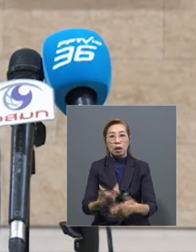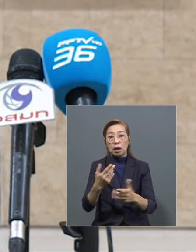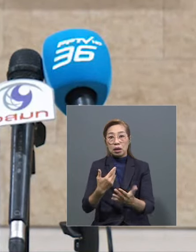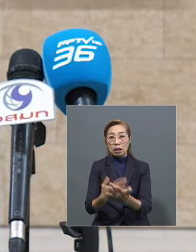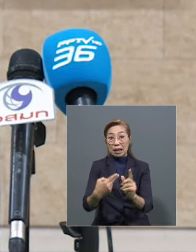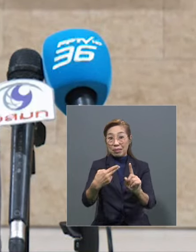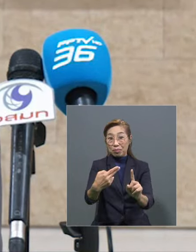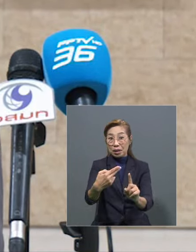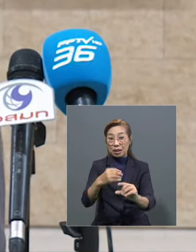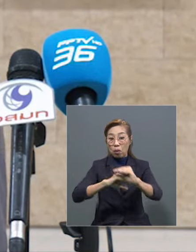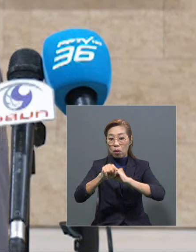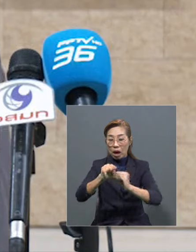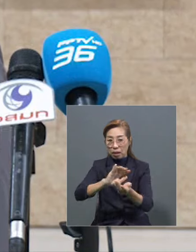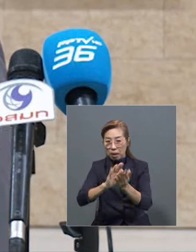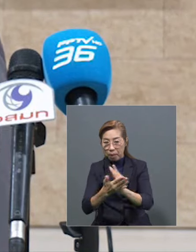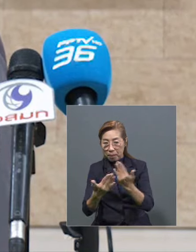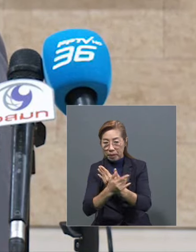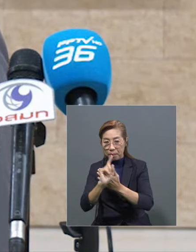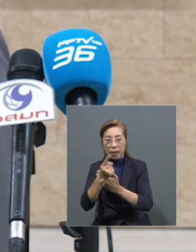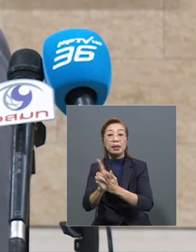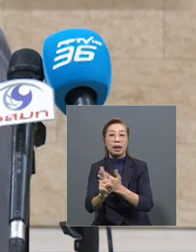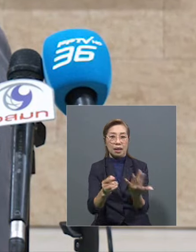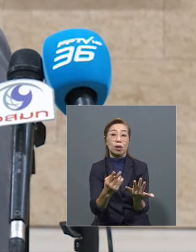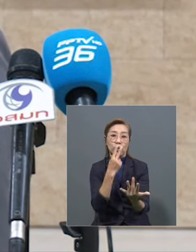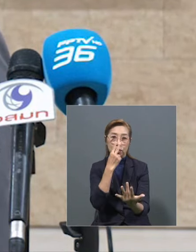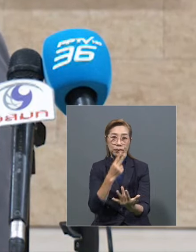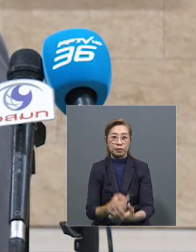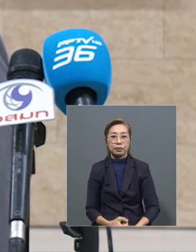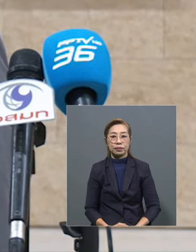มันจะปรับเปลี่ยนไปอย่างไร